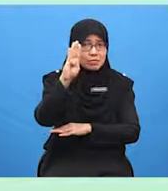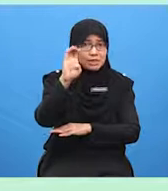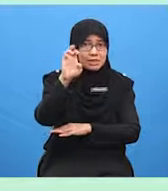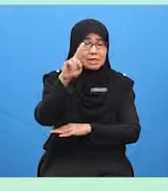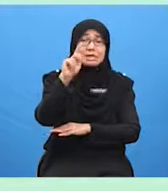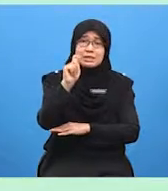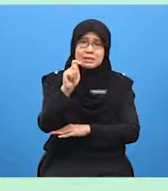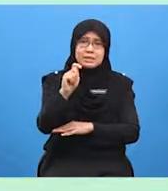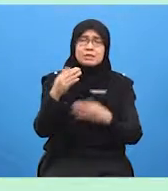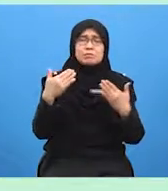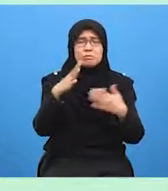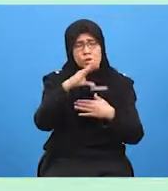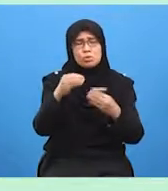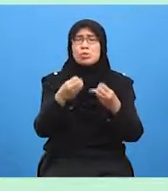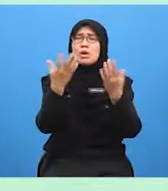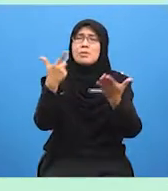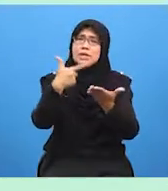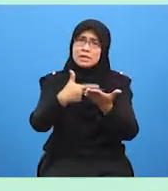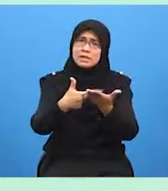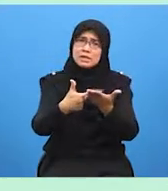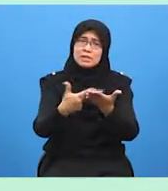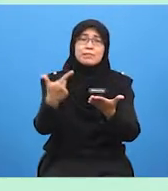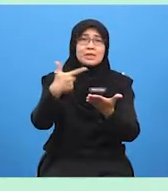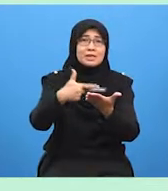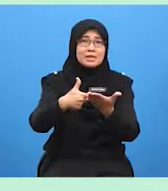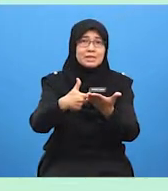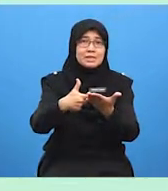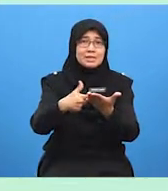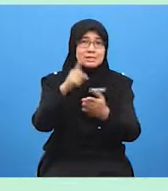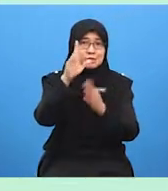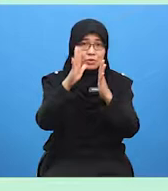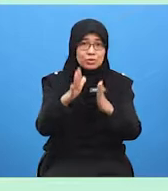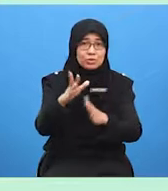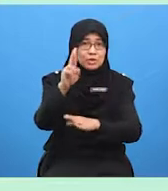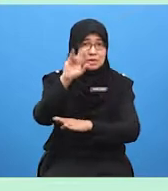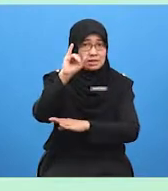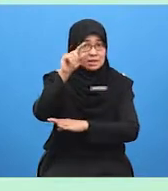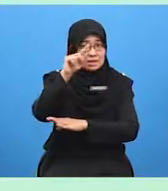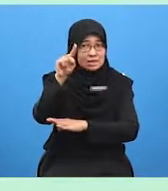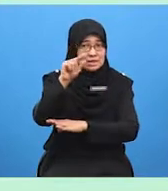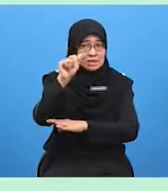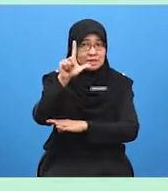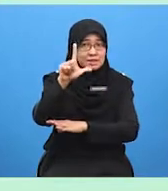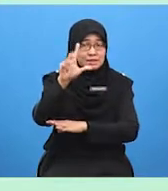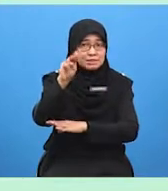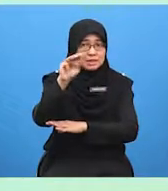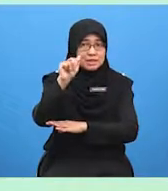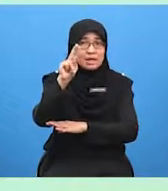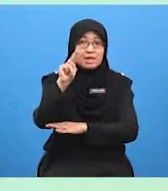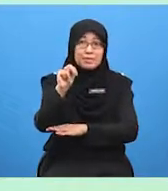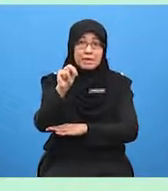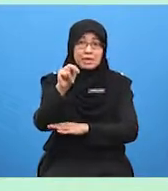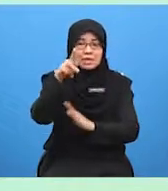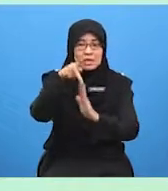kan? Seorang lagi tokoh ialah Datuk Rizalman Ibrahim. Beliau merupakan seorang pereka